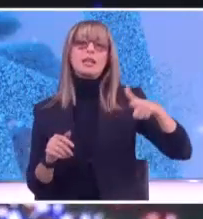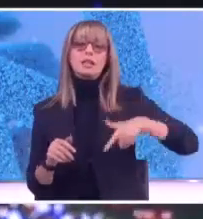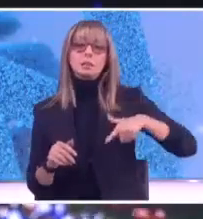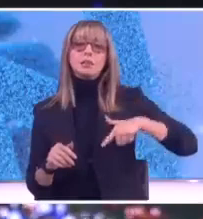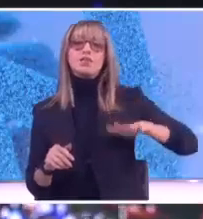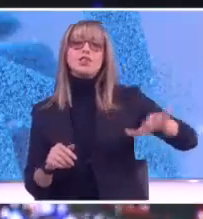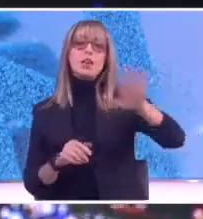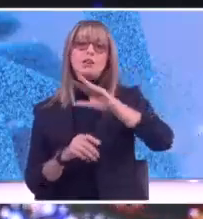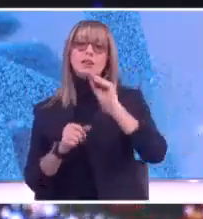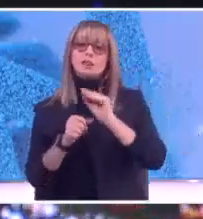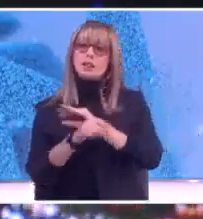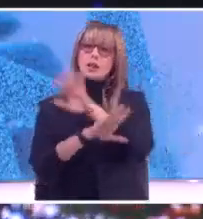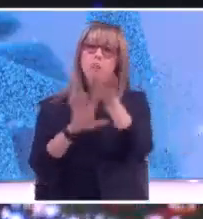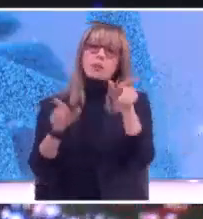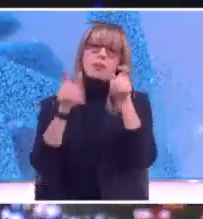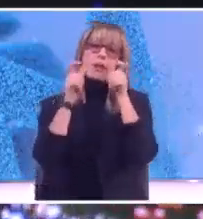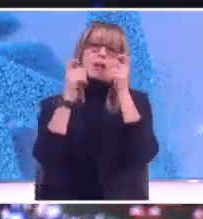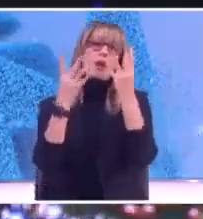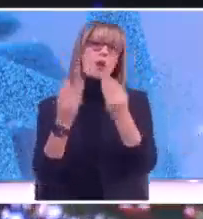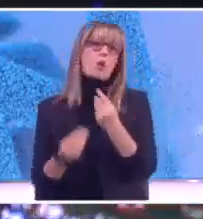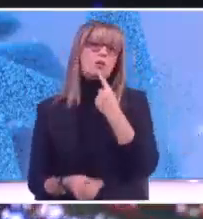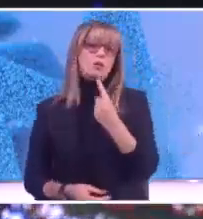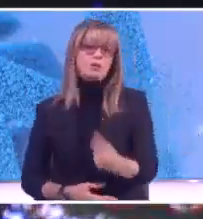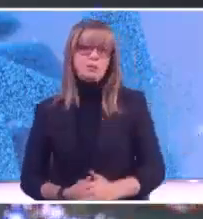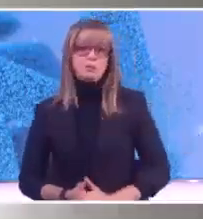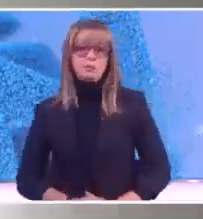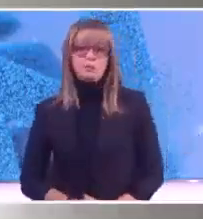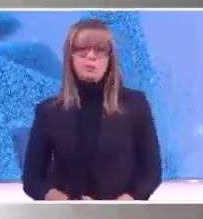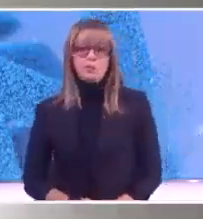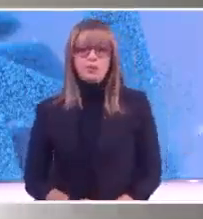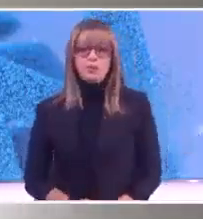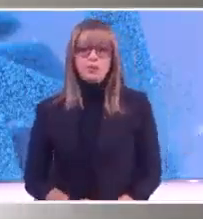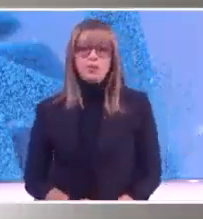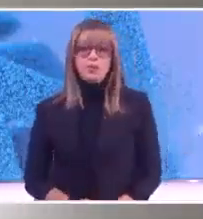ve çevresi için uyarılarda bulundu.